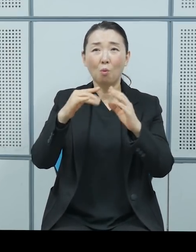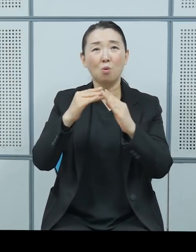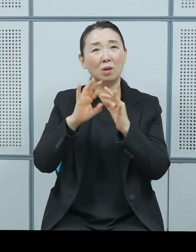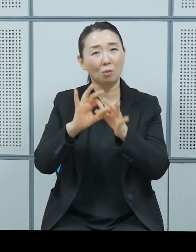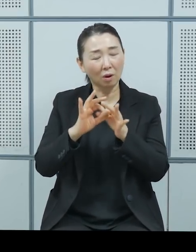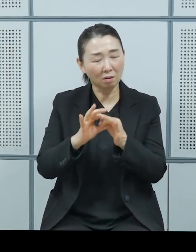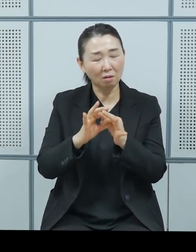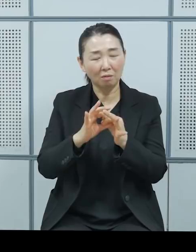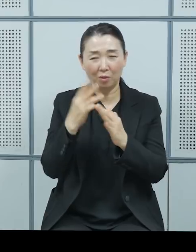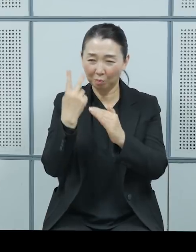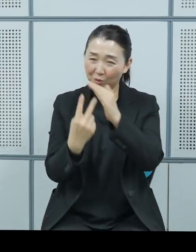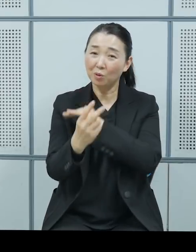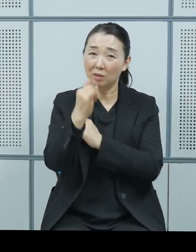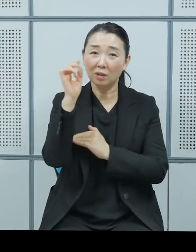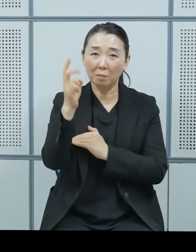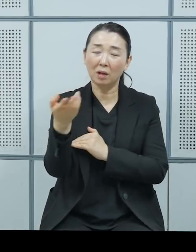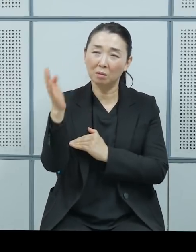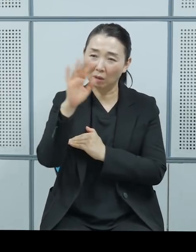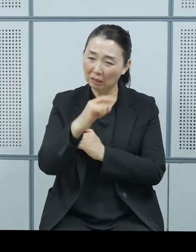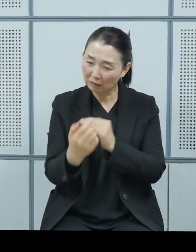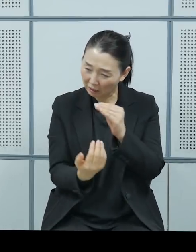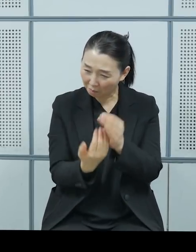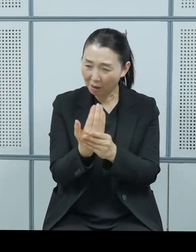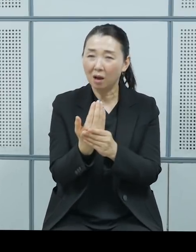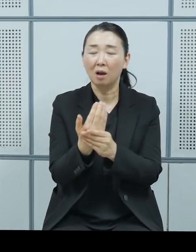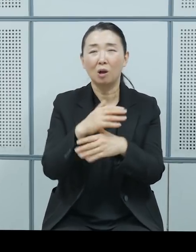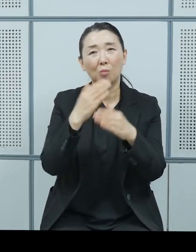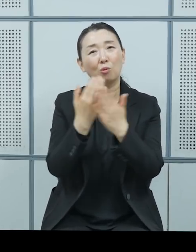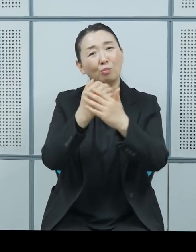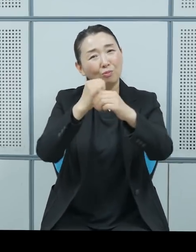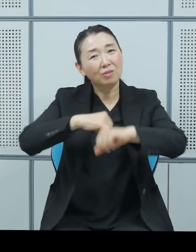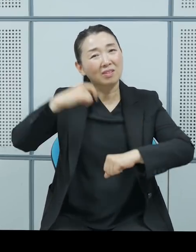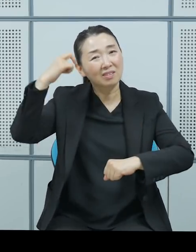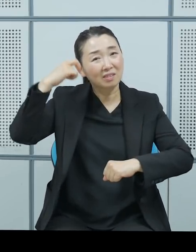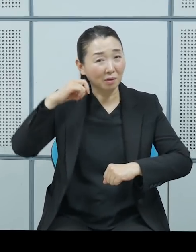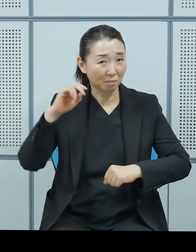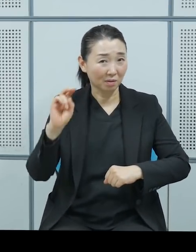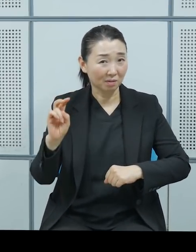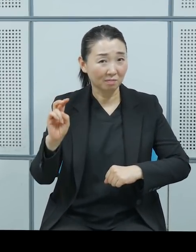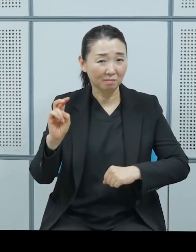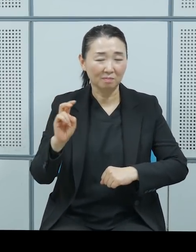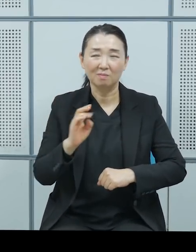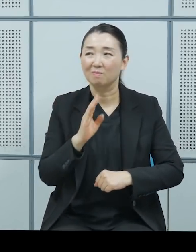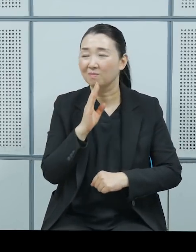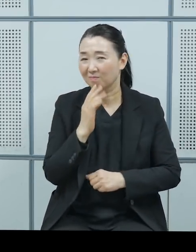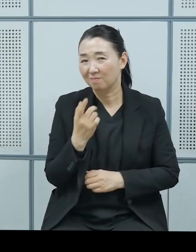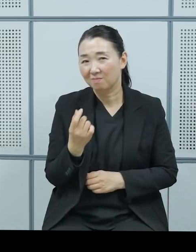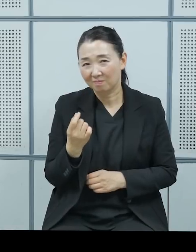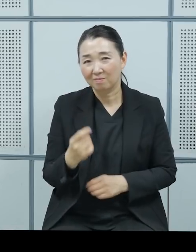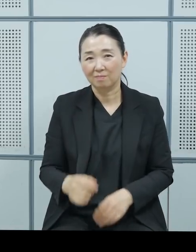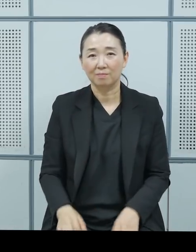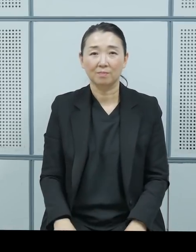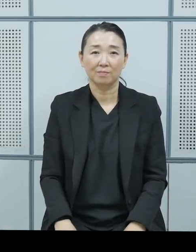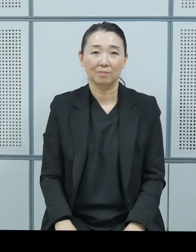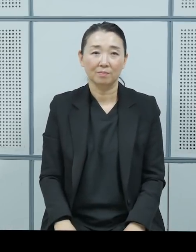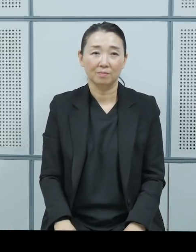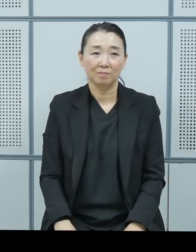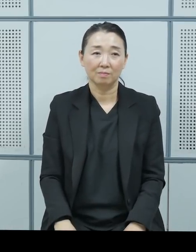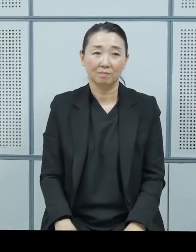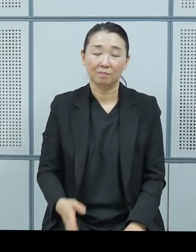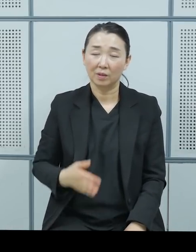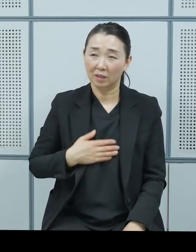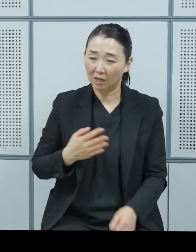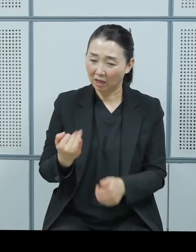이런 큰 사고를 겪으시면서 모든 것이 다 무너져 버리는 느낌이 드셨을 것 같다는 생각이 들어요. 그렇죠. 네. 그 제가